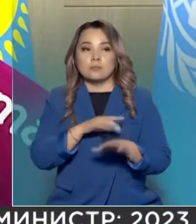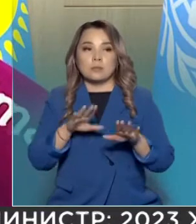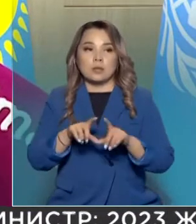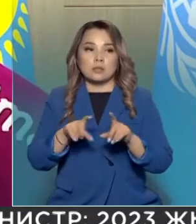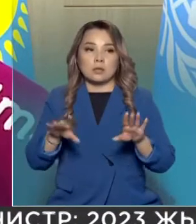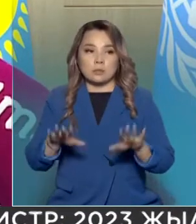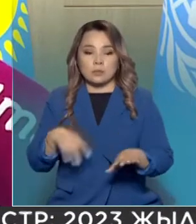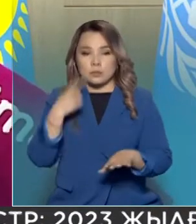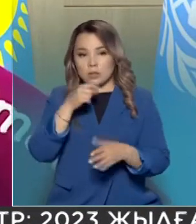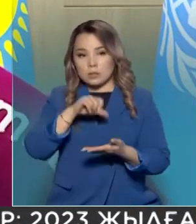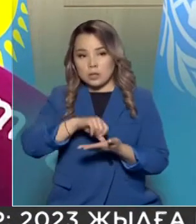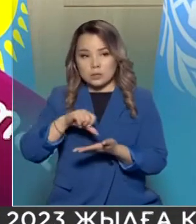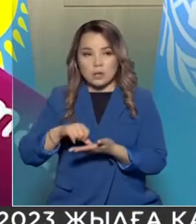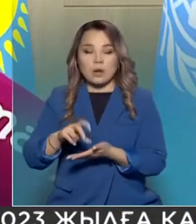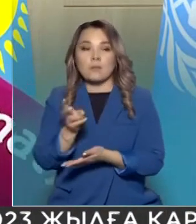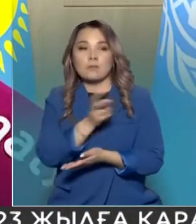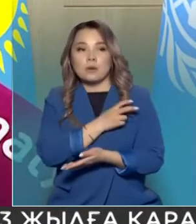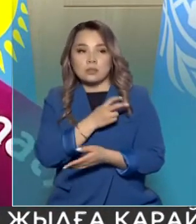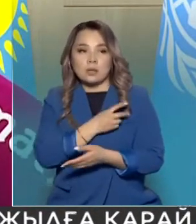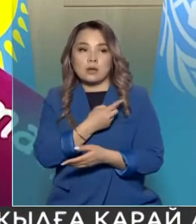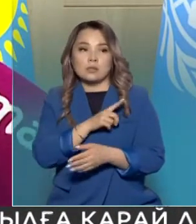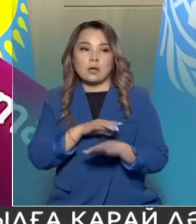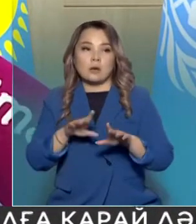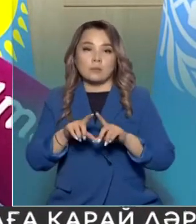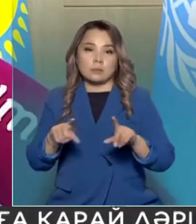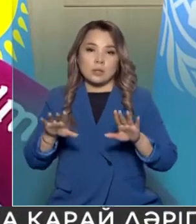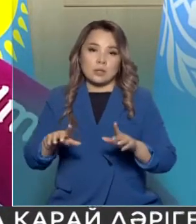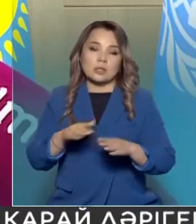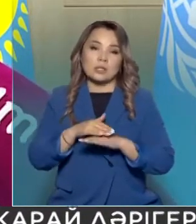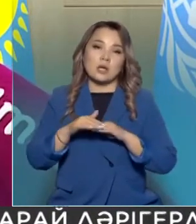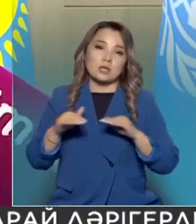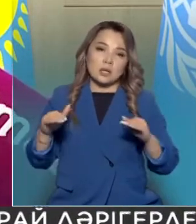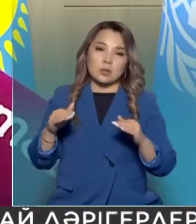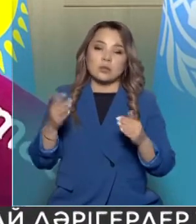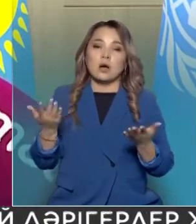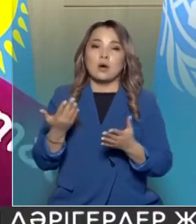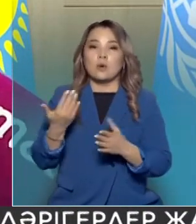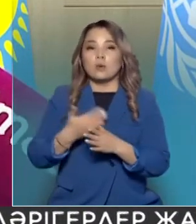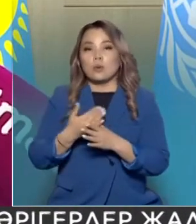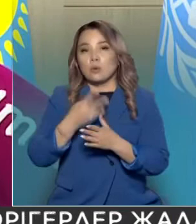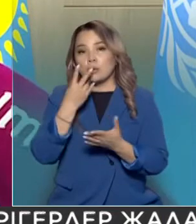болсын, мына дәрігерлік амбулатория деңгейінде қалай көрсету